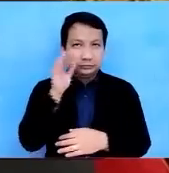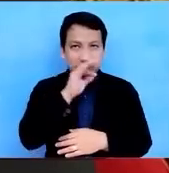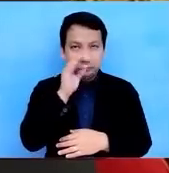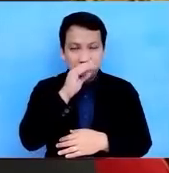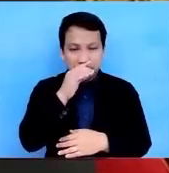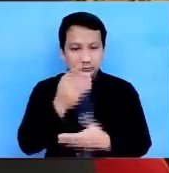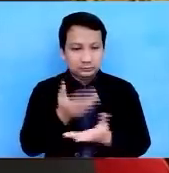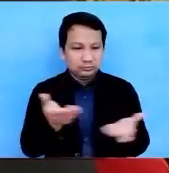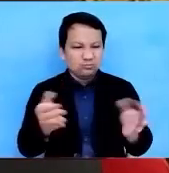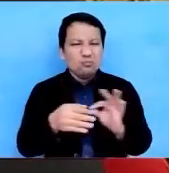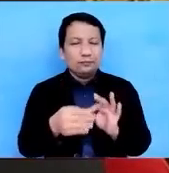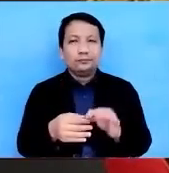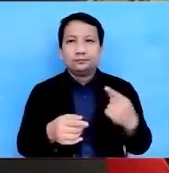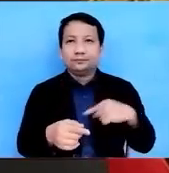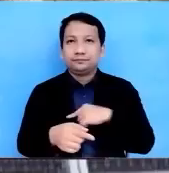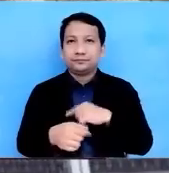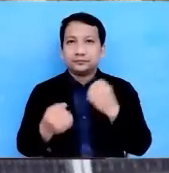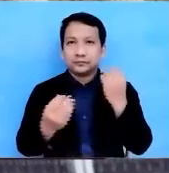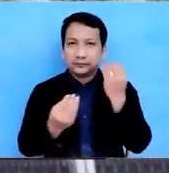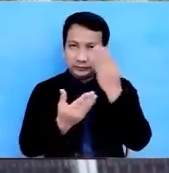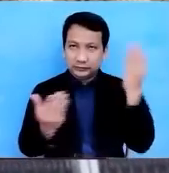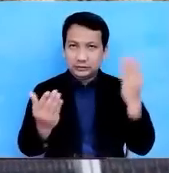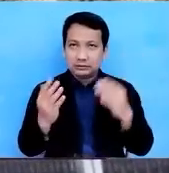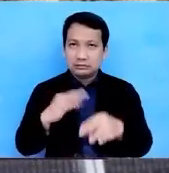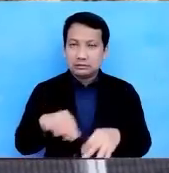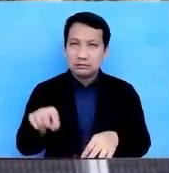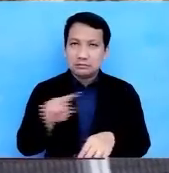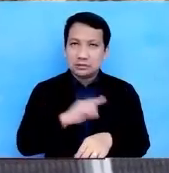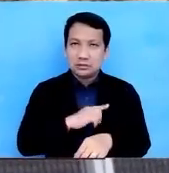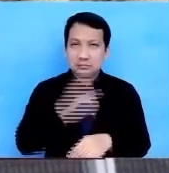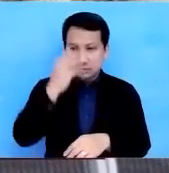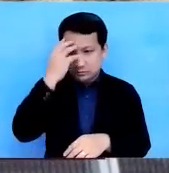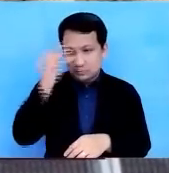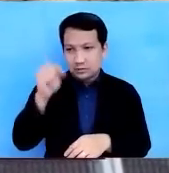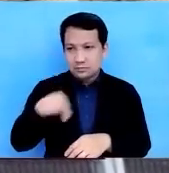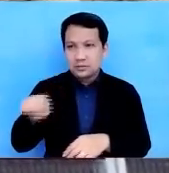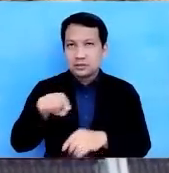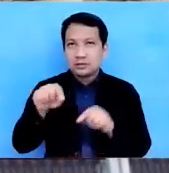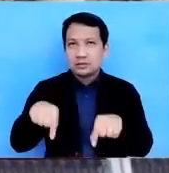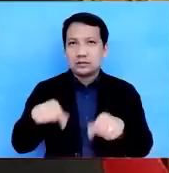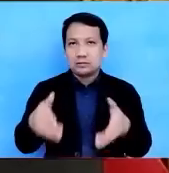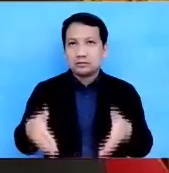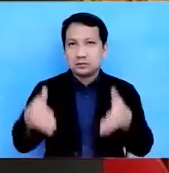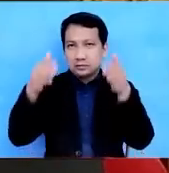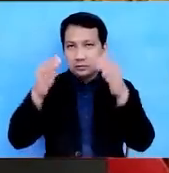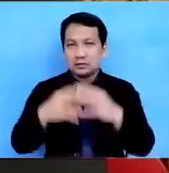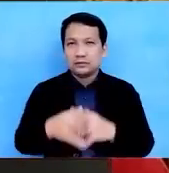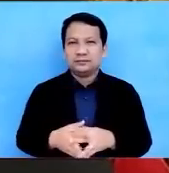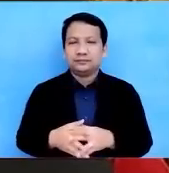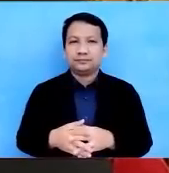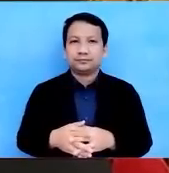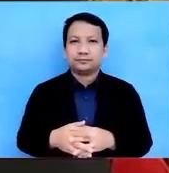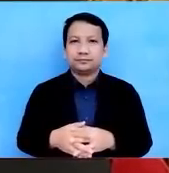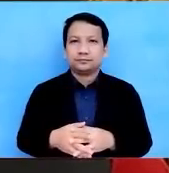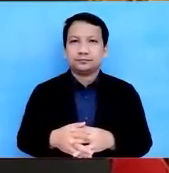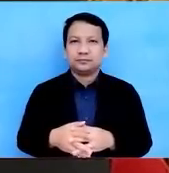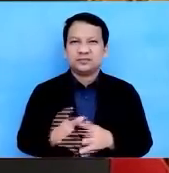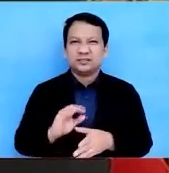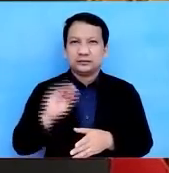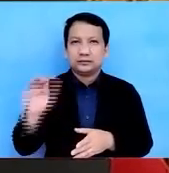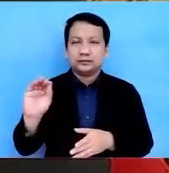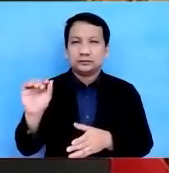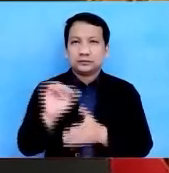So ang dami, no, ang dami nating mga memories, no, na nandito sa building na 'to. The building is an artwork itself, no.